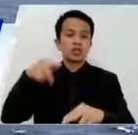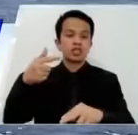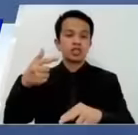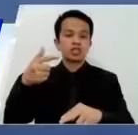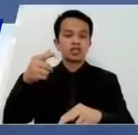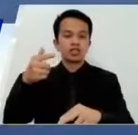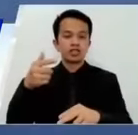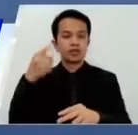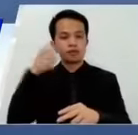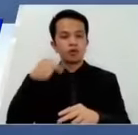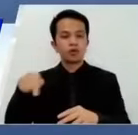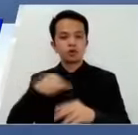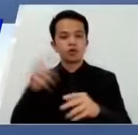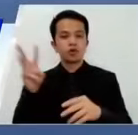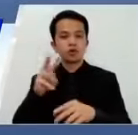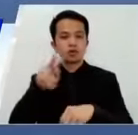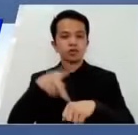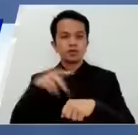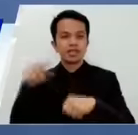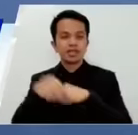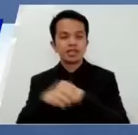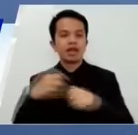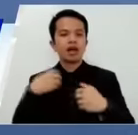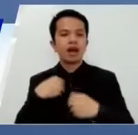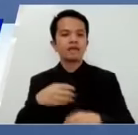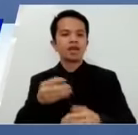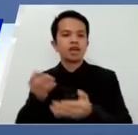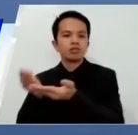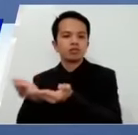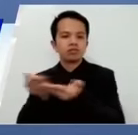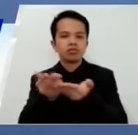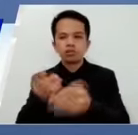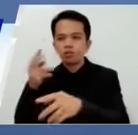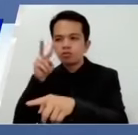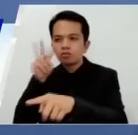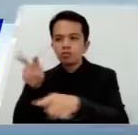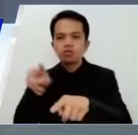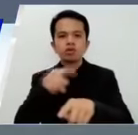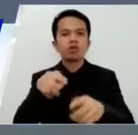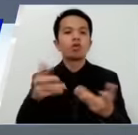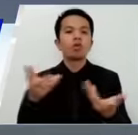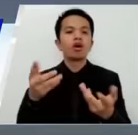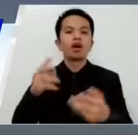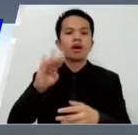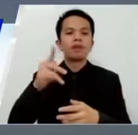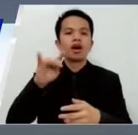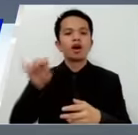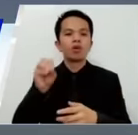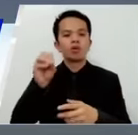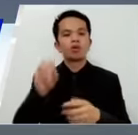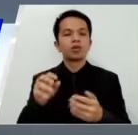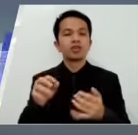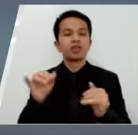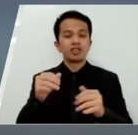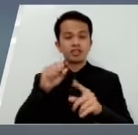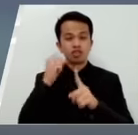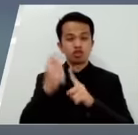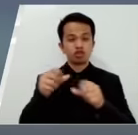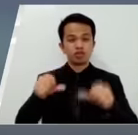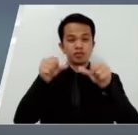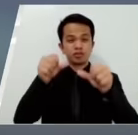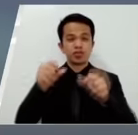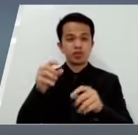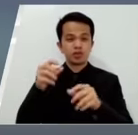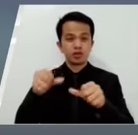Philippine Sea, 2 fishing militia ships ang nakita ng Coast Guard sa loob ng Bajo de Masinloc. Sa isang social media post, 10